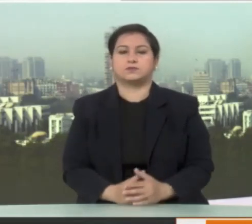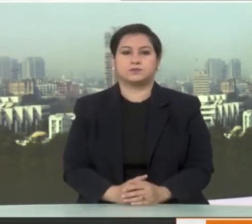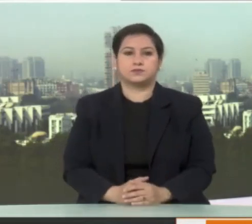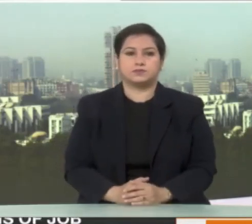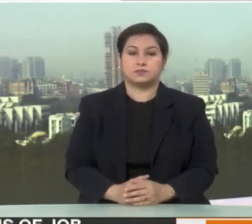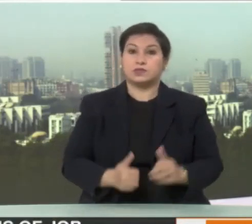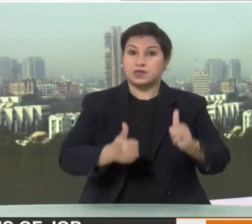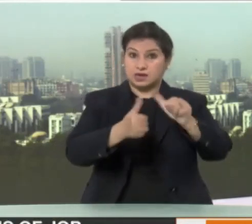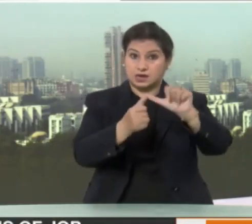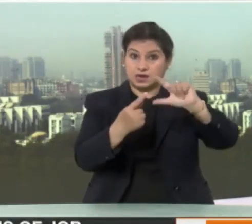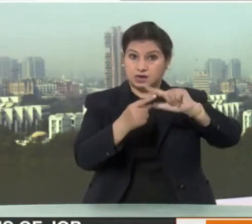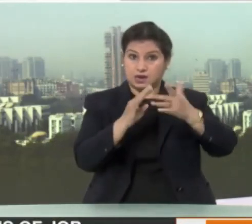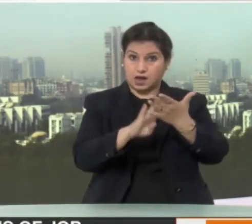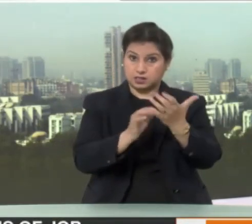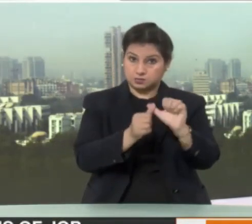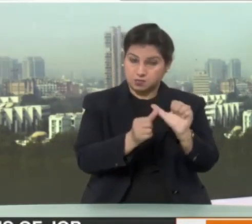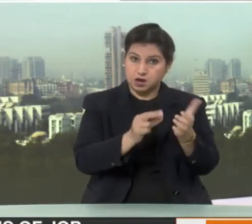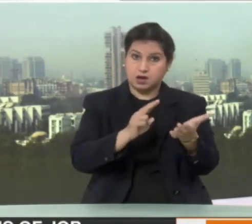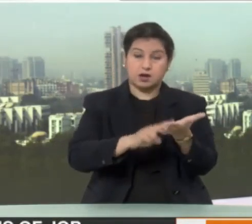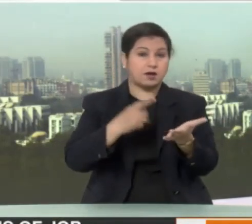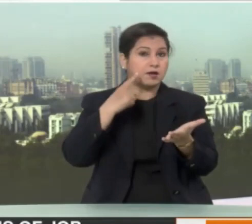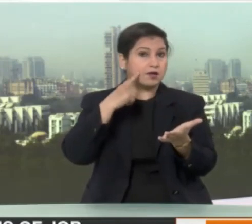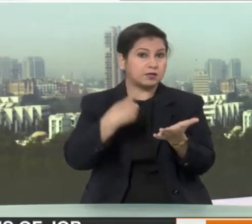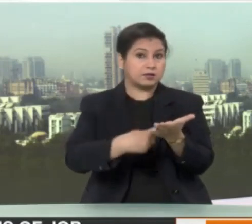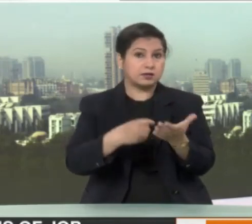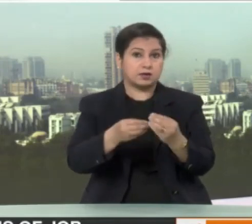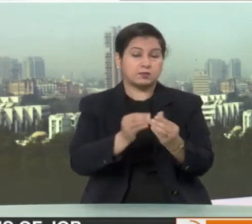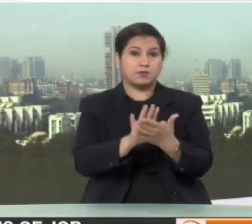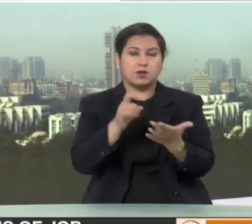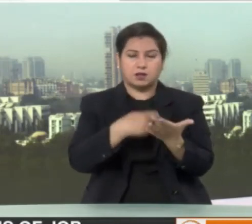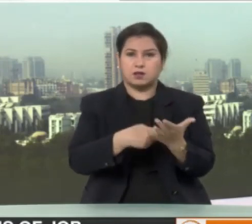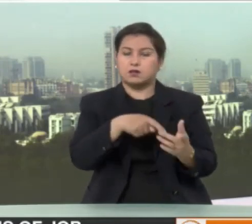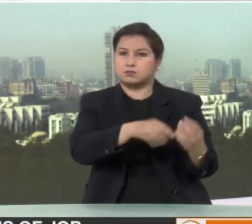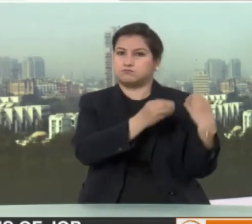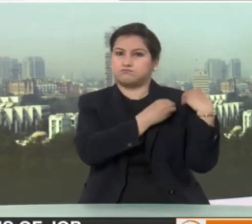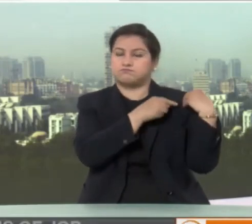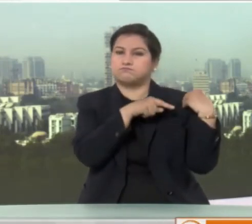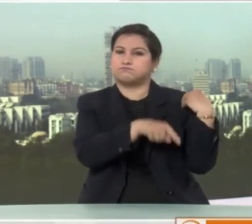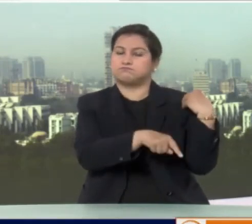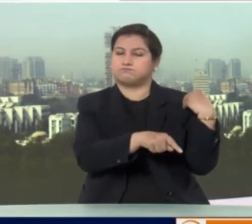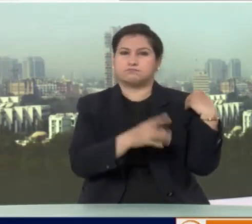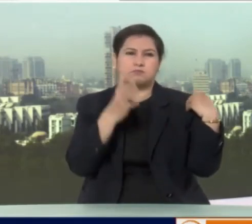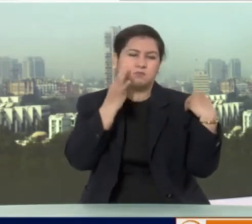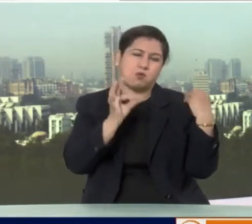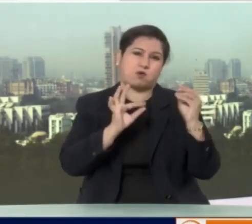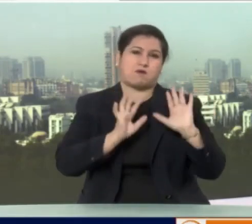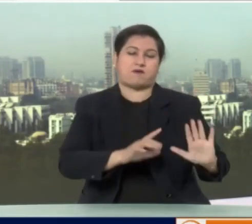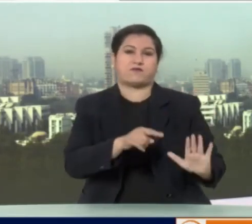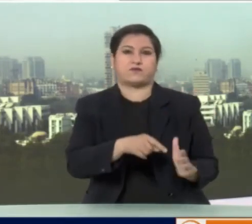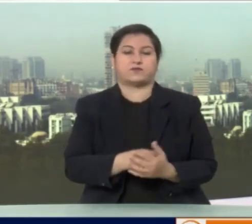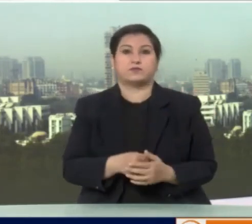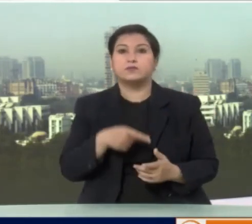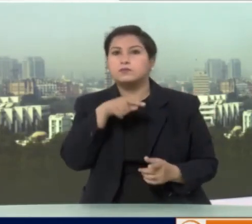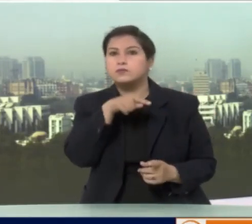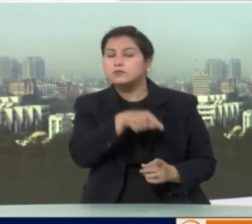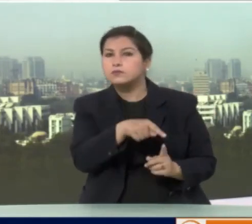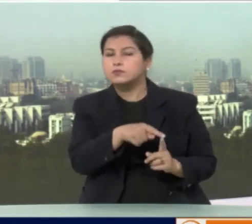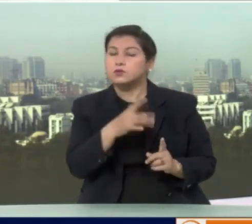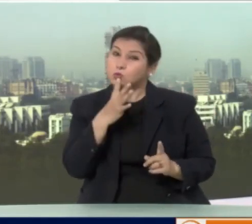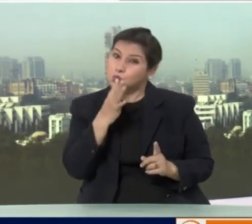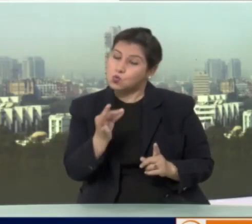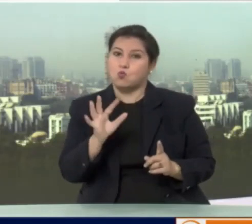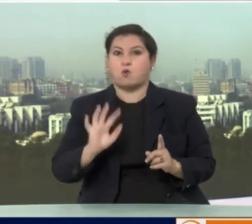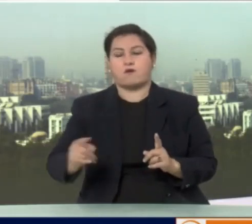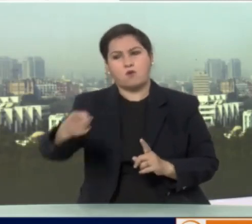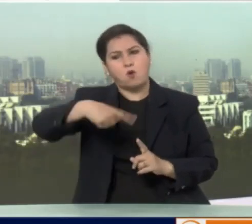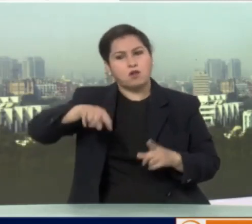आत्मनिर्भर भारत के लक्ष्य में एमएसएमईज का बहुत एक इंपॉर्टेंट रोल है। इसे कोई, इस सच्चाई को कोई नकार